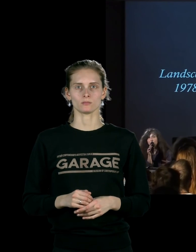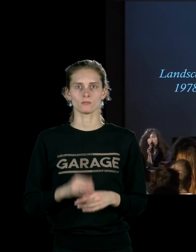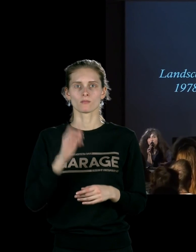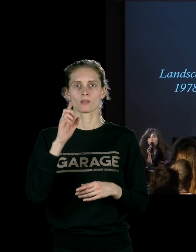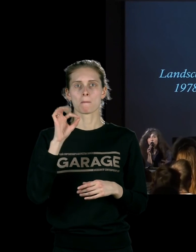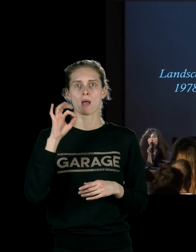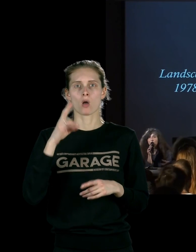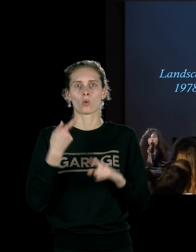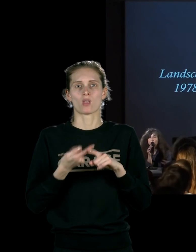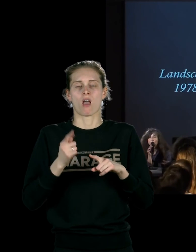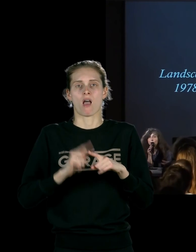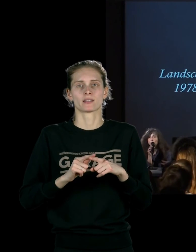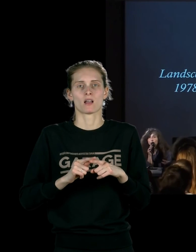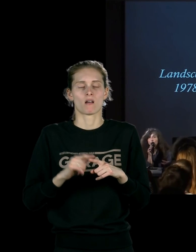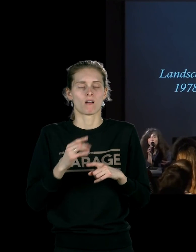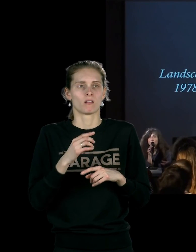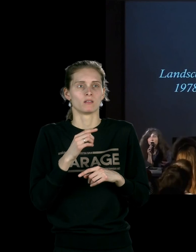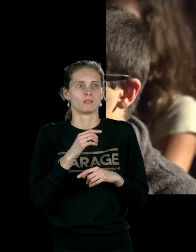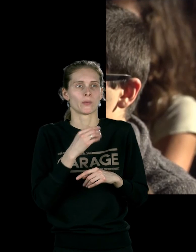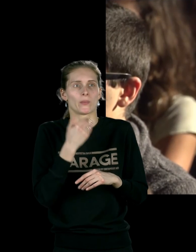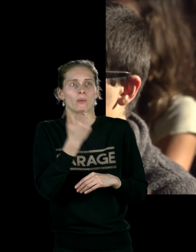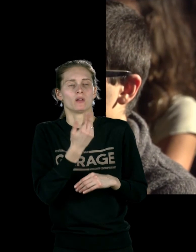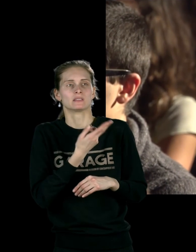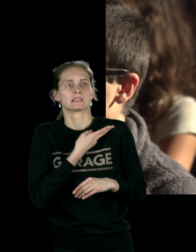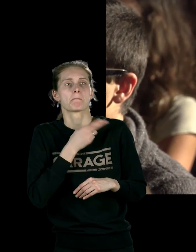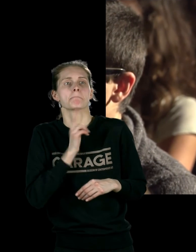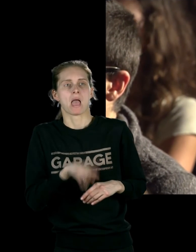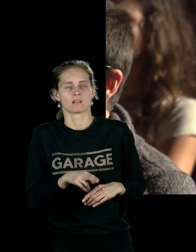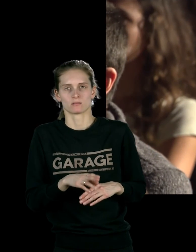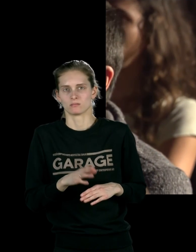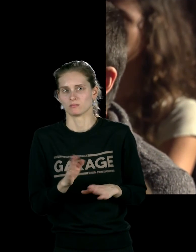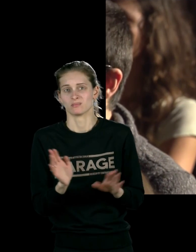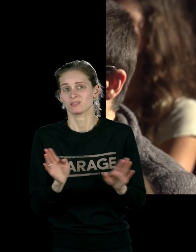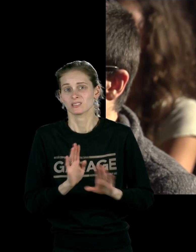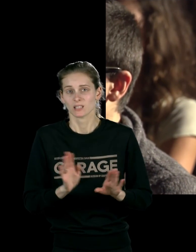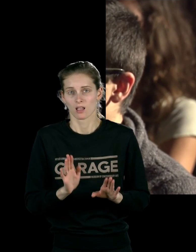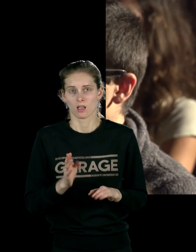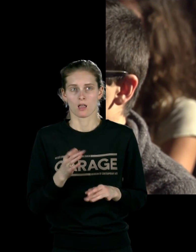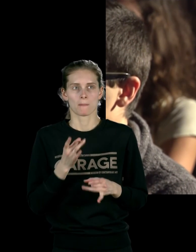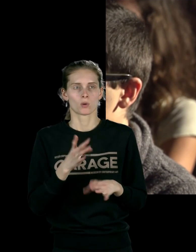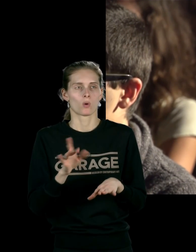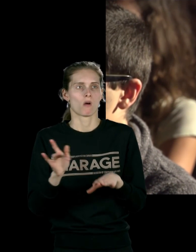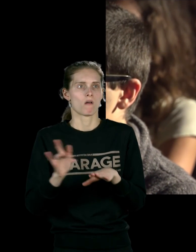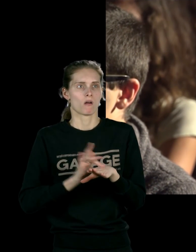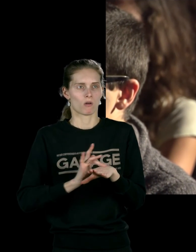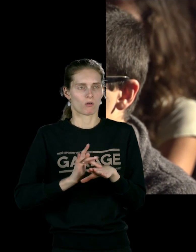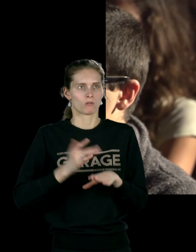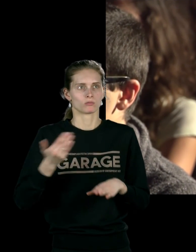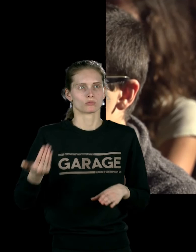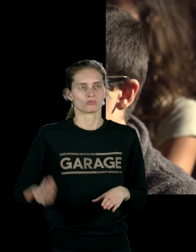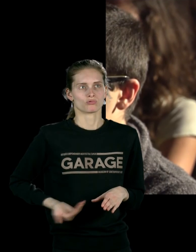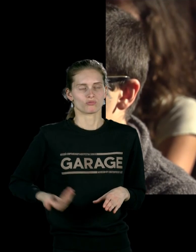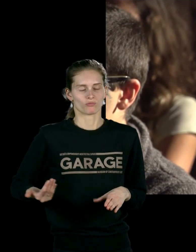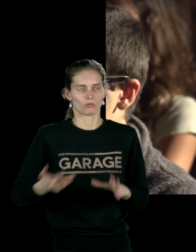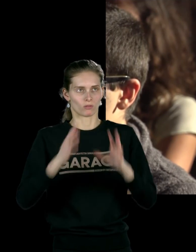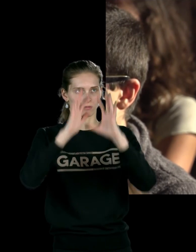наоборот, вот этой абсолютно оголенной живой плоти, единственной, которая доказывает, что, которая может быть живой,